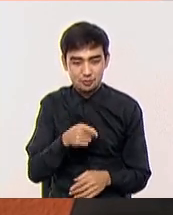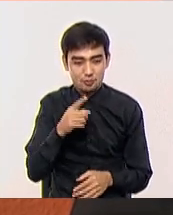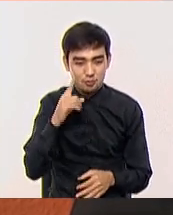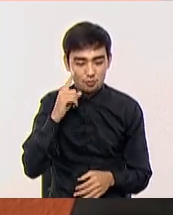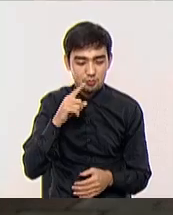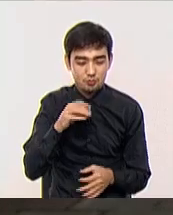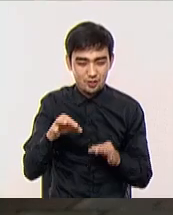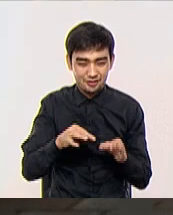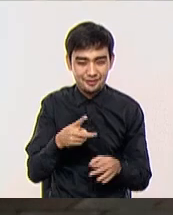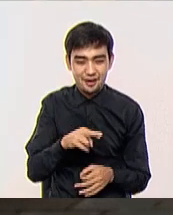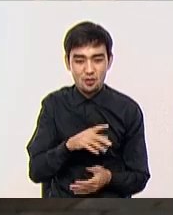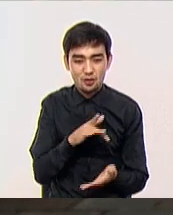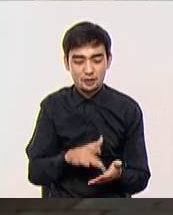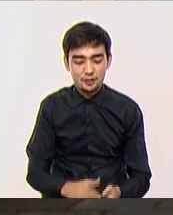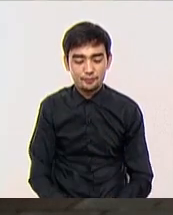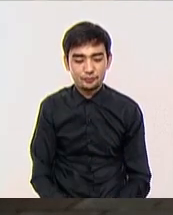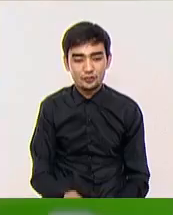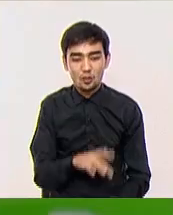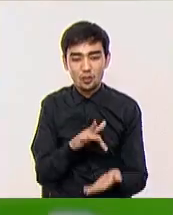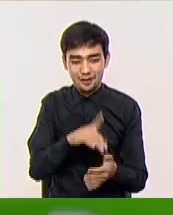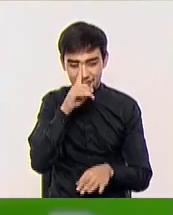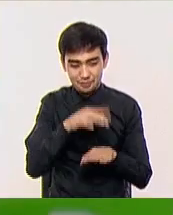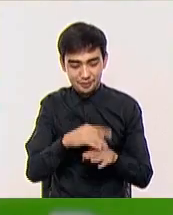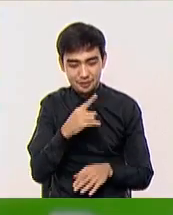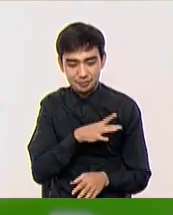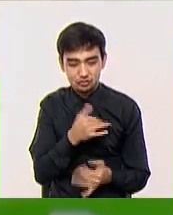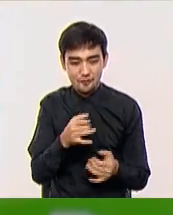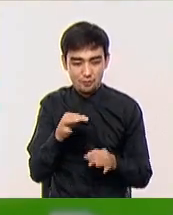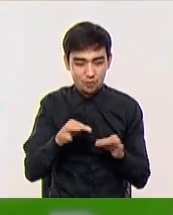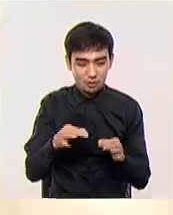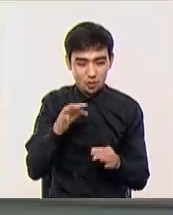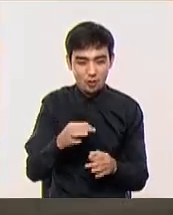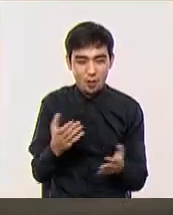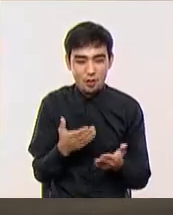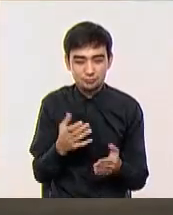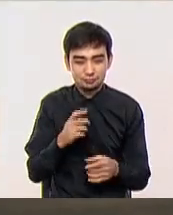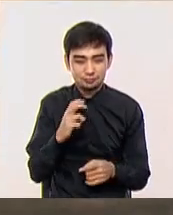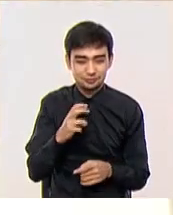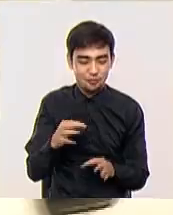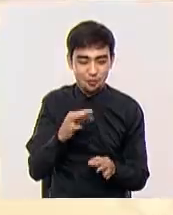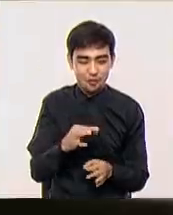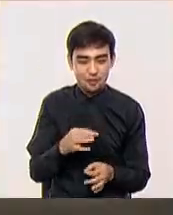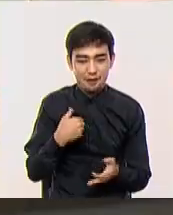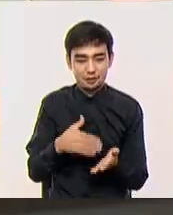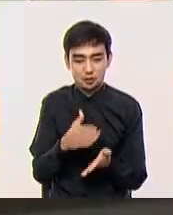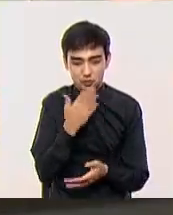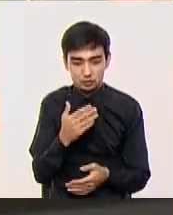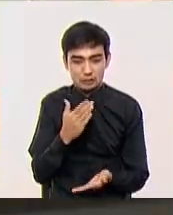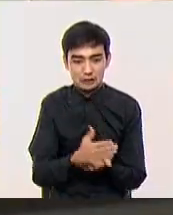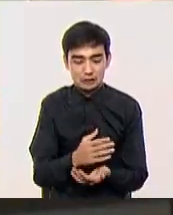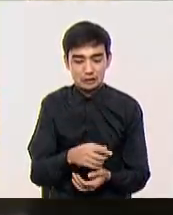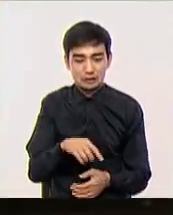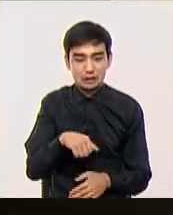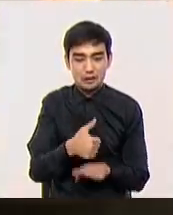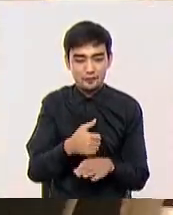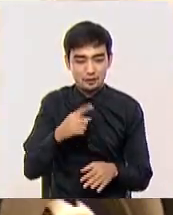для города. В городском акимате тем временем говорят, что от проекта легкорельсового транспорта не отказываются. Он есть и в генеральном